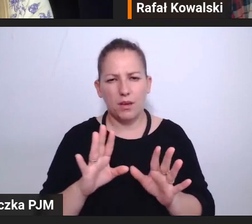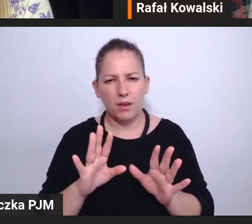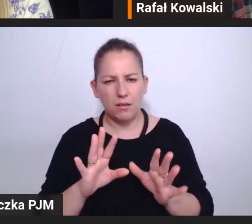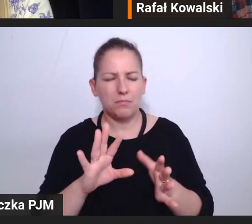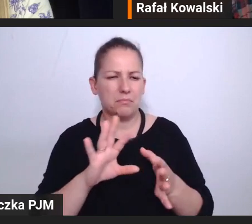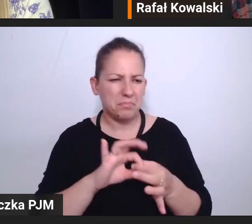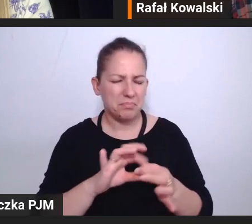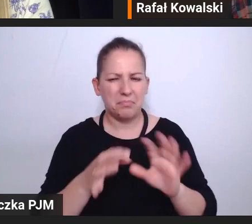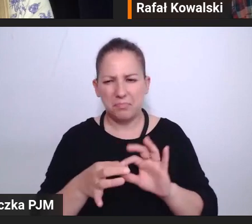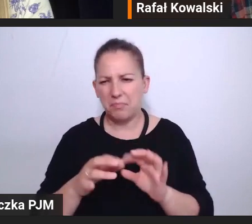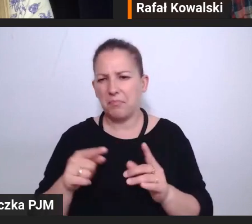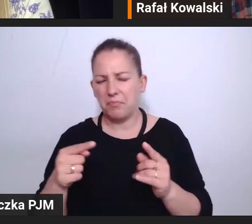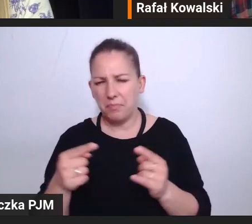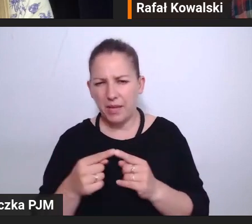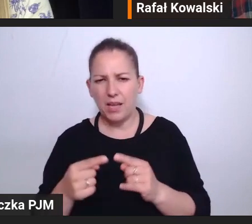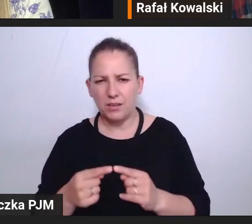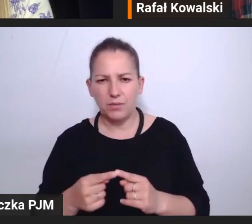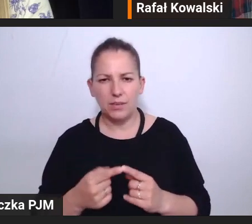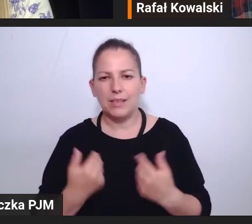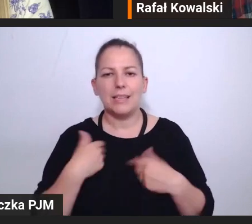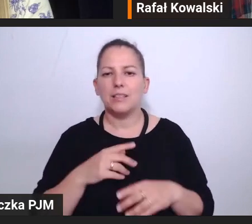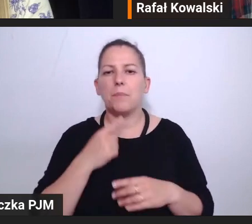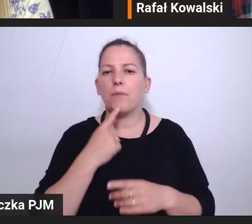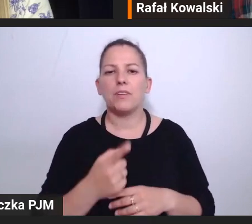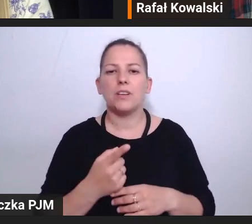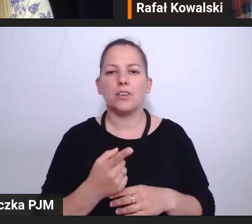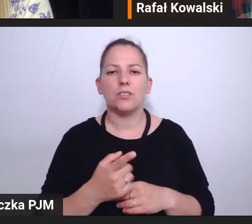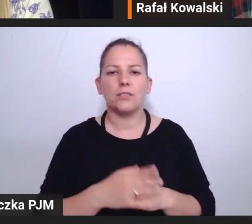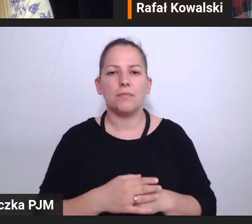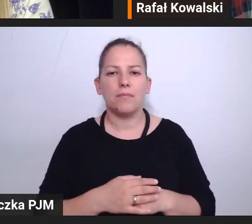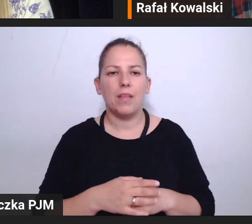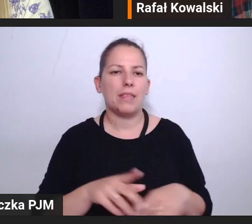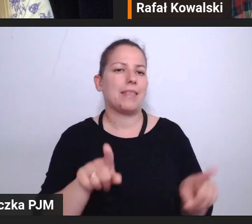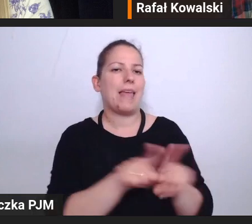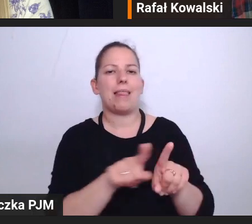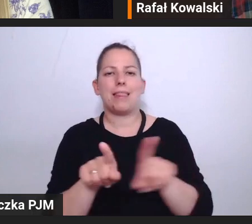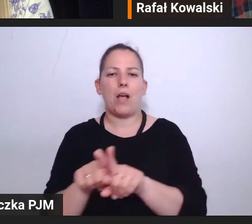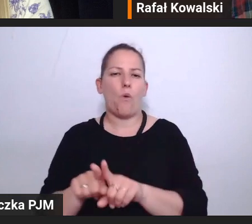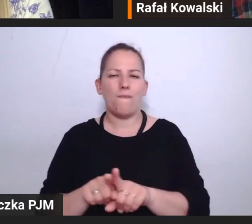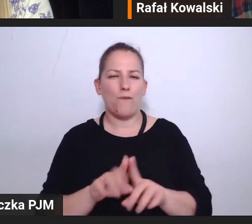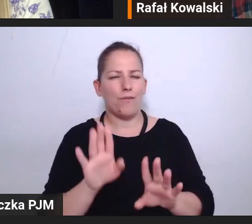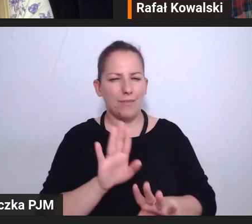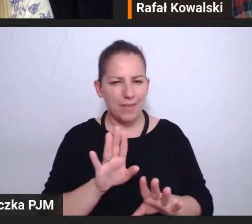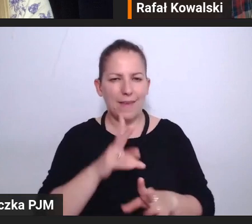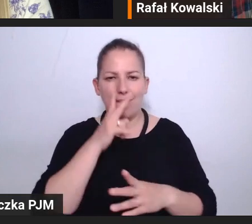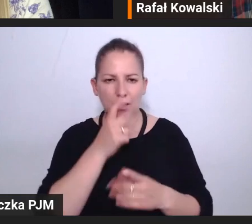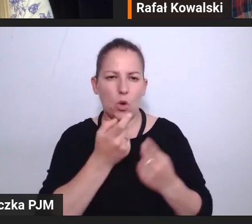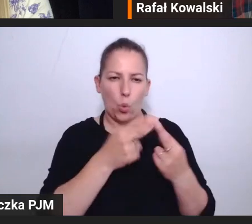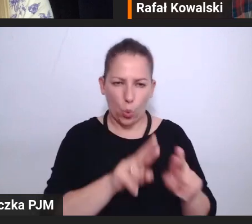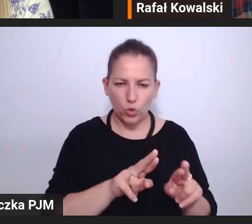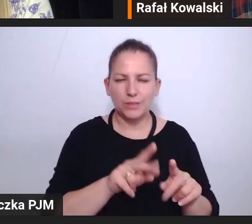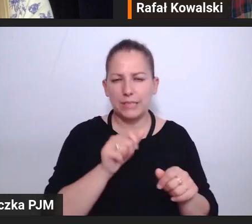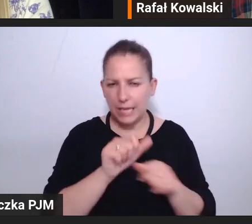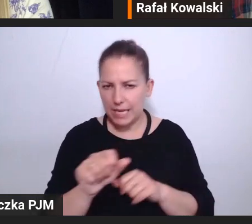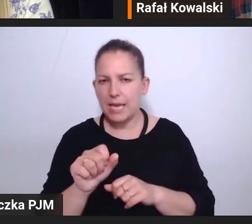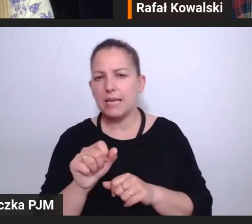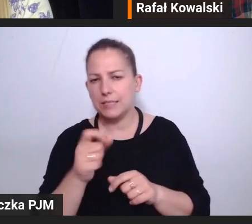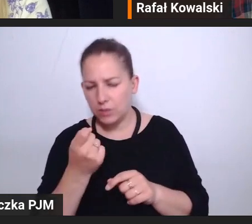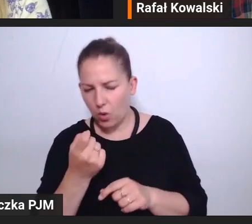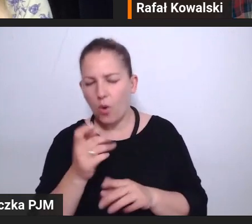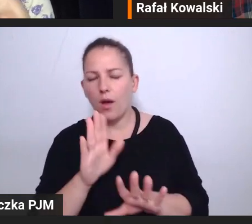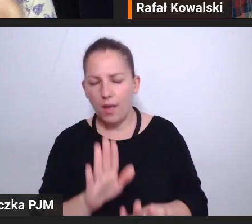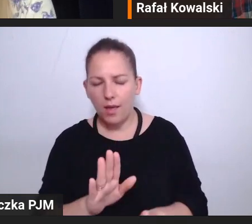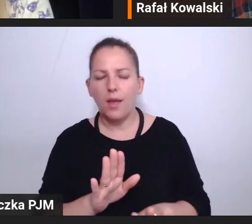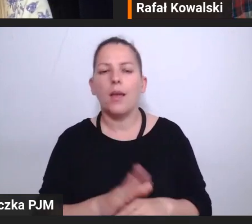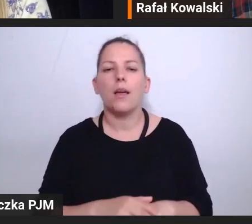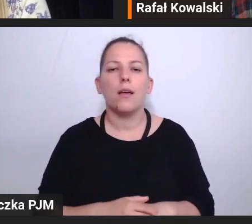tak, no nie chcę powiedzieć, że można by traktować je jednakowo, bo pokazałaś, że są różne, że są różnice